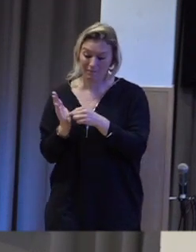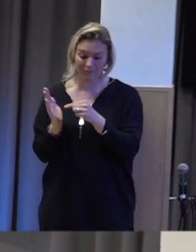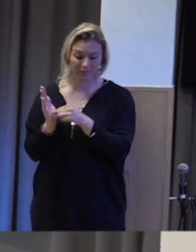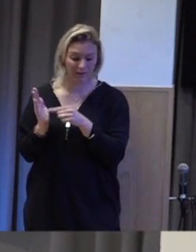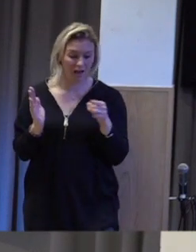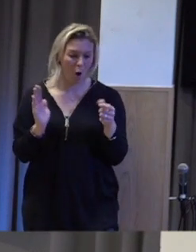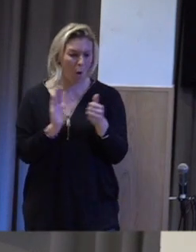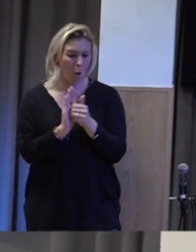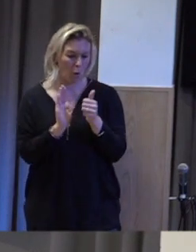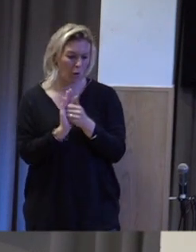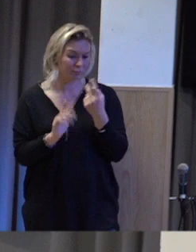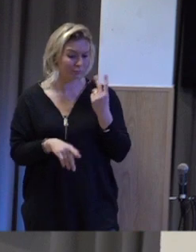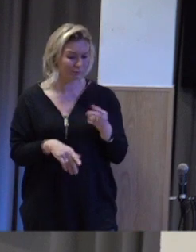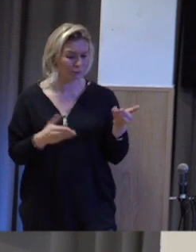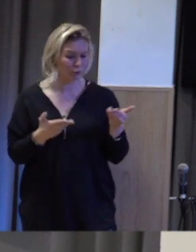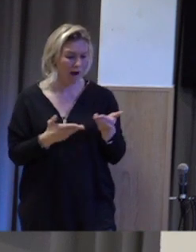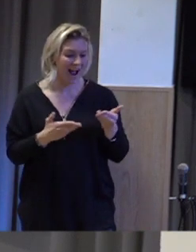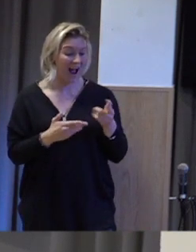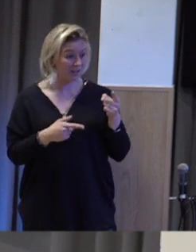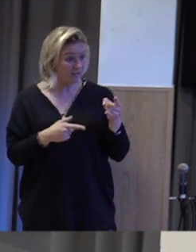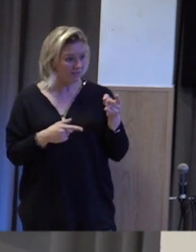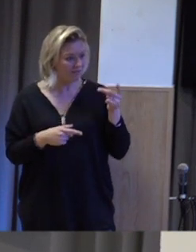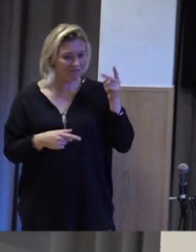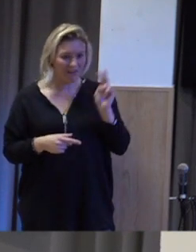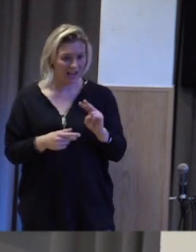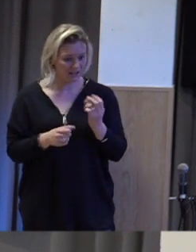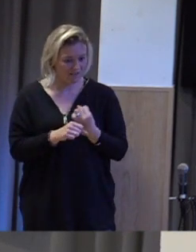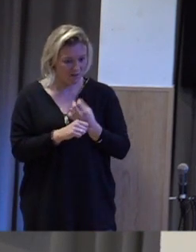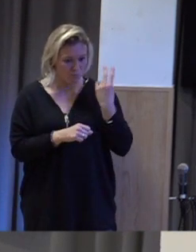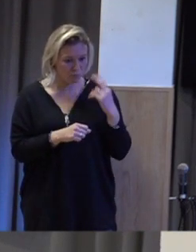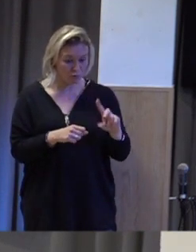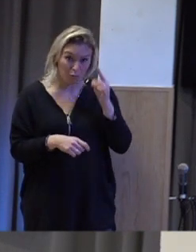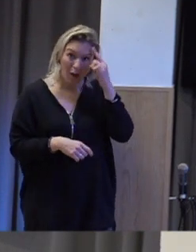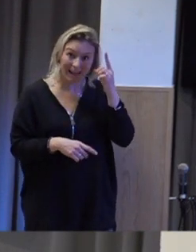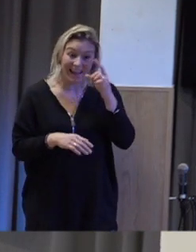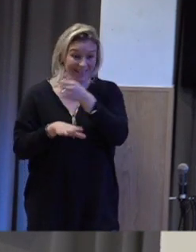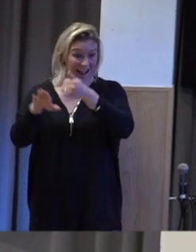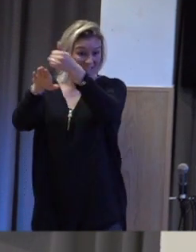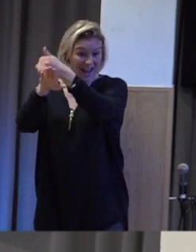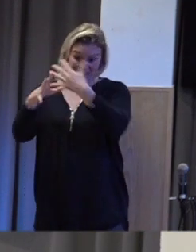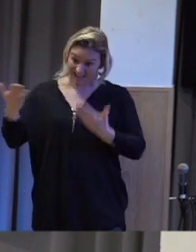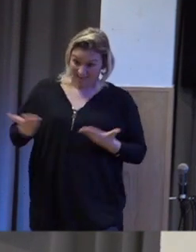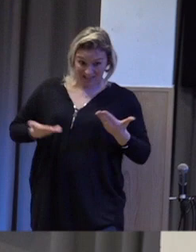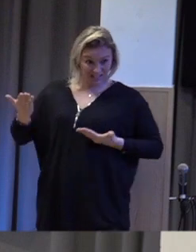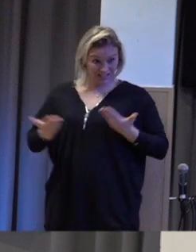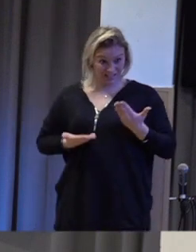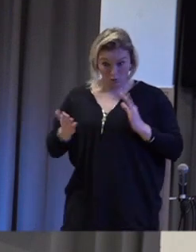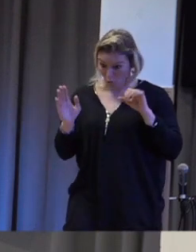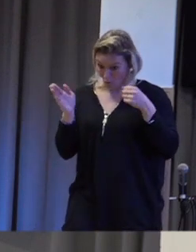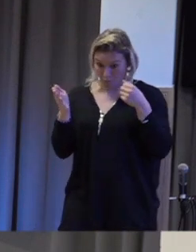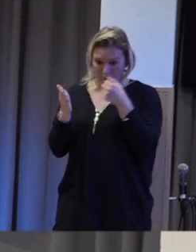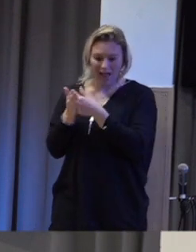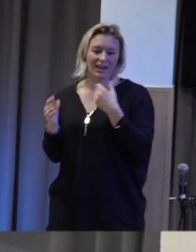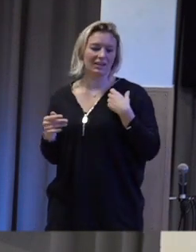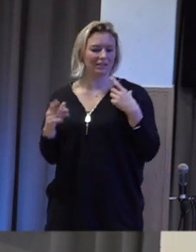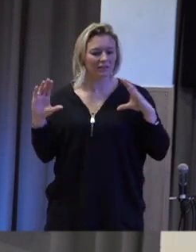personne entièrement consacré au service de l'Éternel. Et cela fut le cas de la tribu de Lévi en Israël.